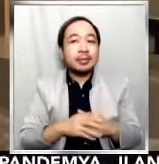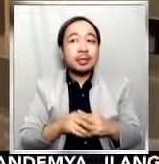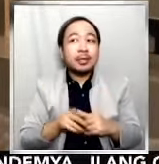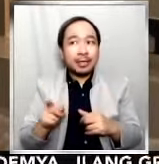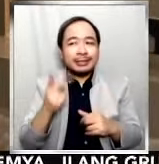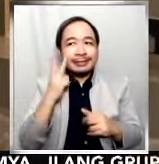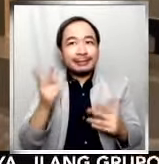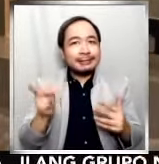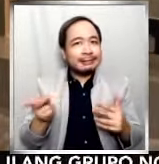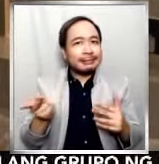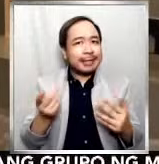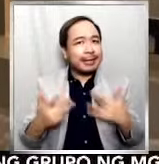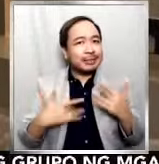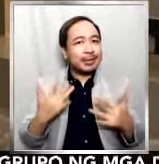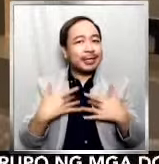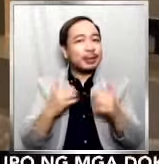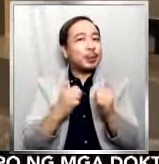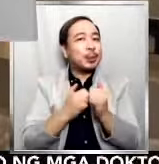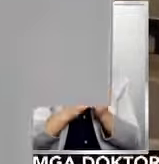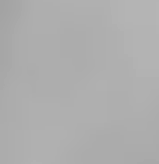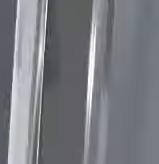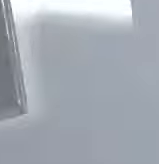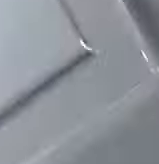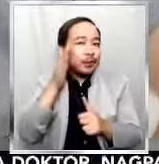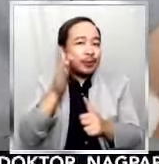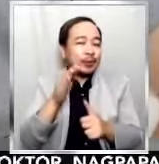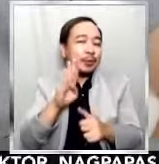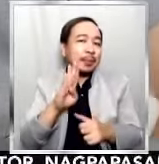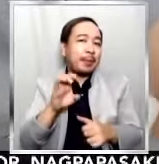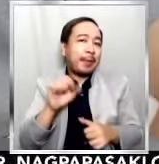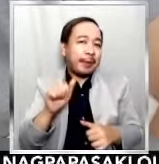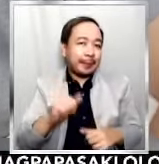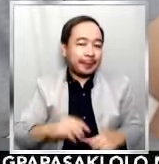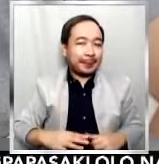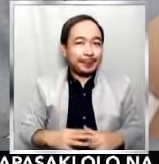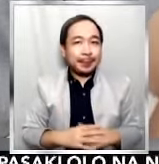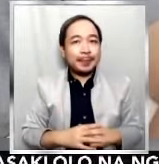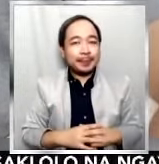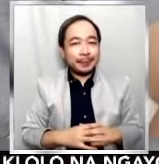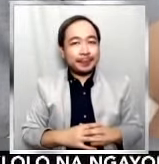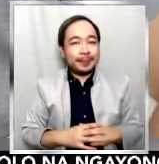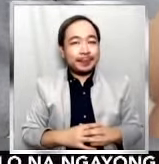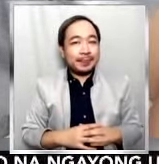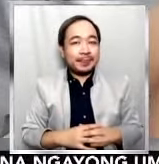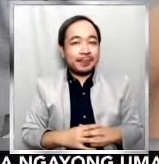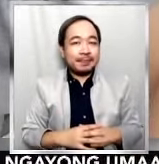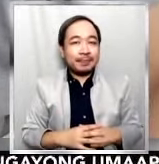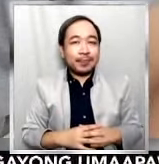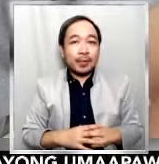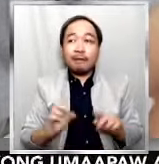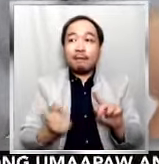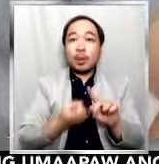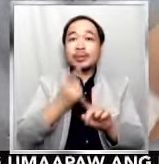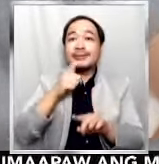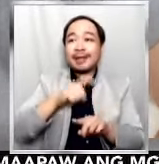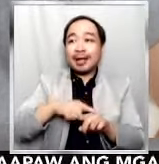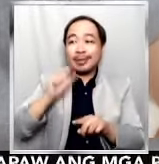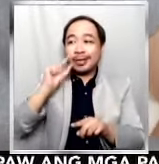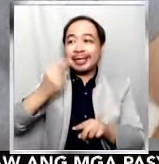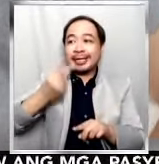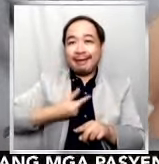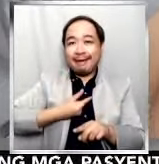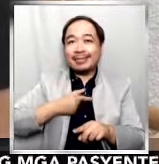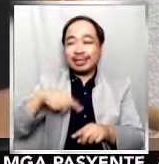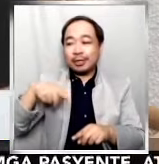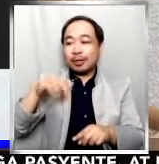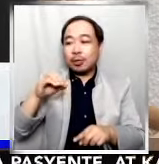Bea. Makichika tayo kay Katatibayan. Hey guys! What's up everyone? Unang guest sa podcast ng Kapuso Couple na si Gabby Garcia at